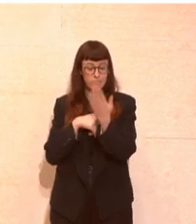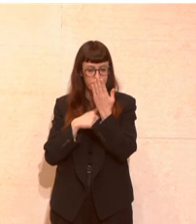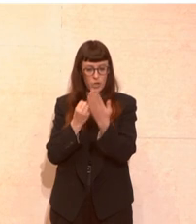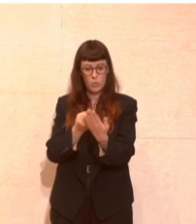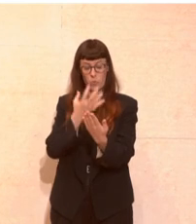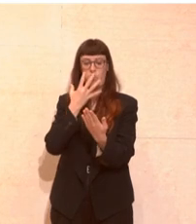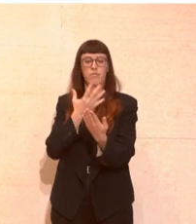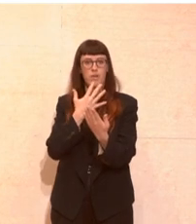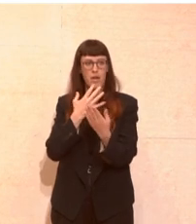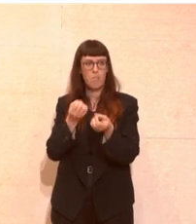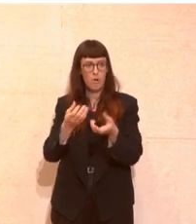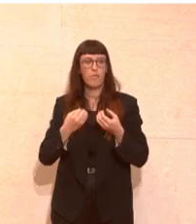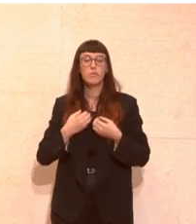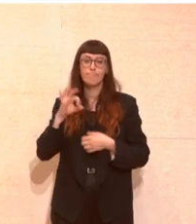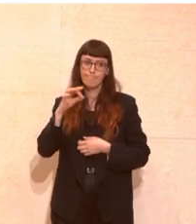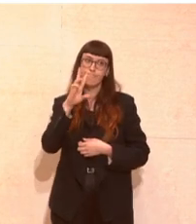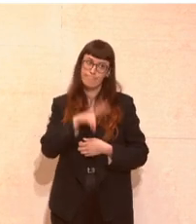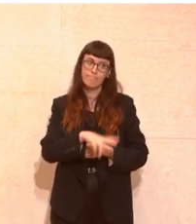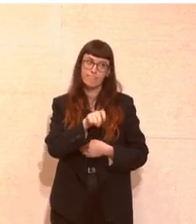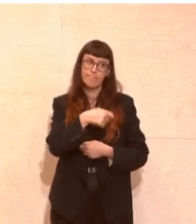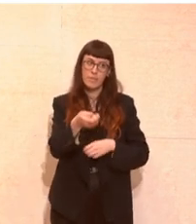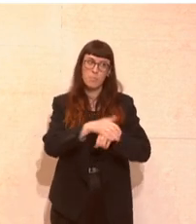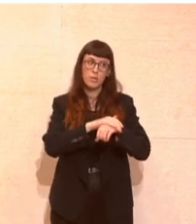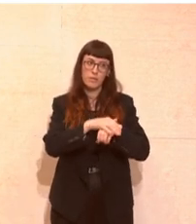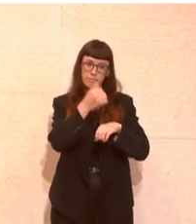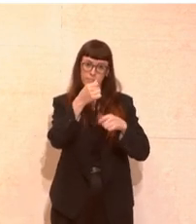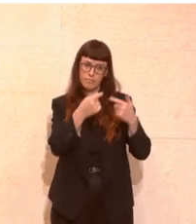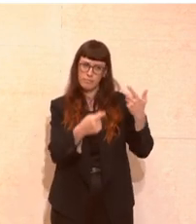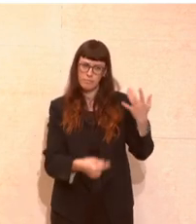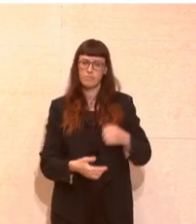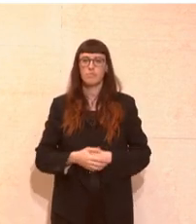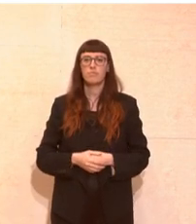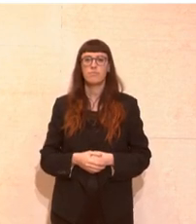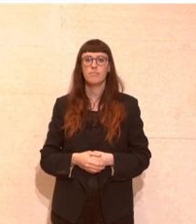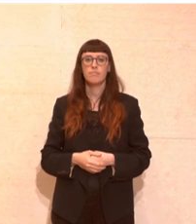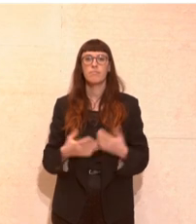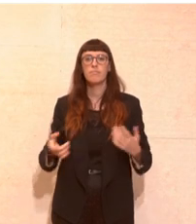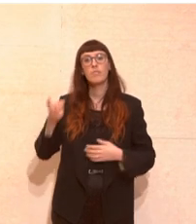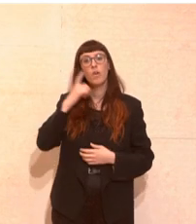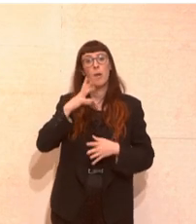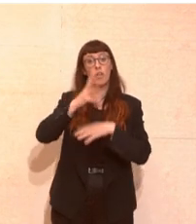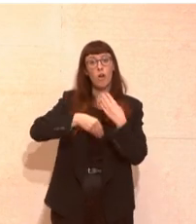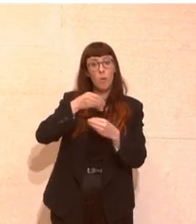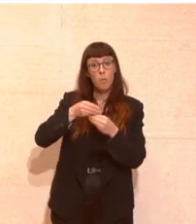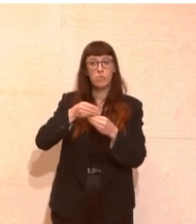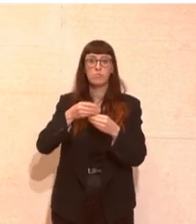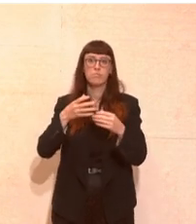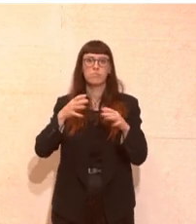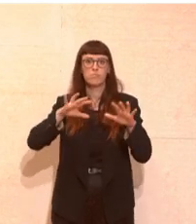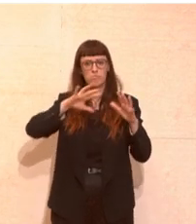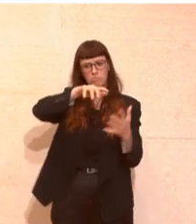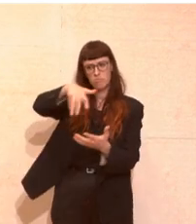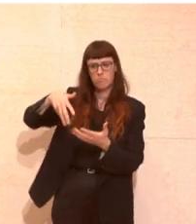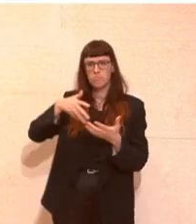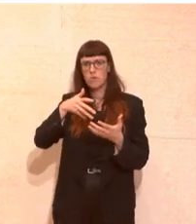ont regardé ça à l'échelle mondiale, alors vous voyez bien qu'il y a des différences en fonction des continents, en fonction des pays, mais parlent aussi d'à peu près une heure